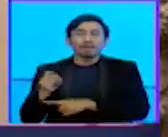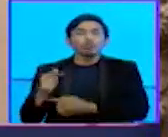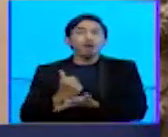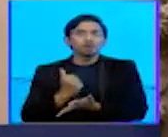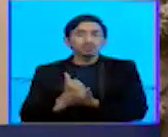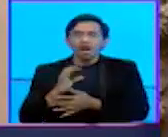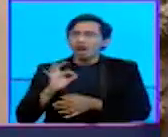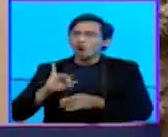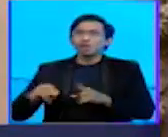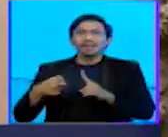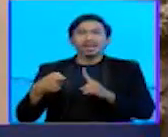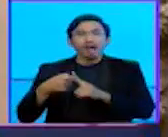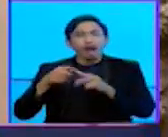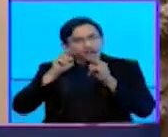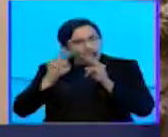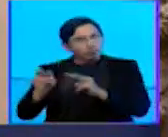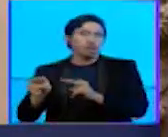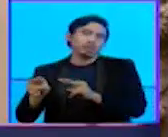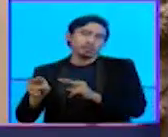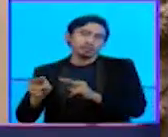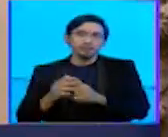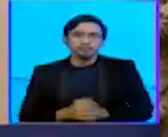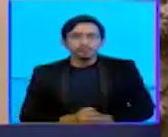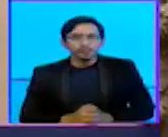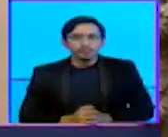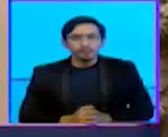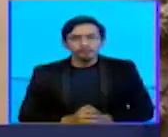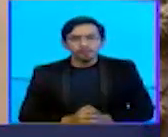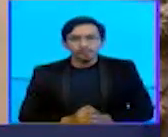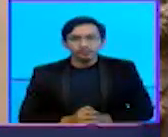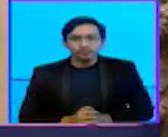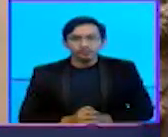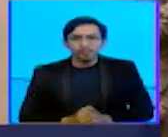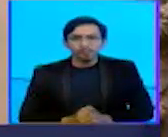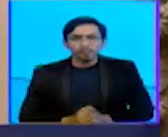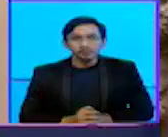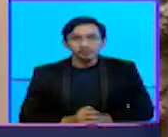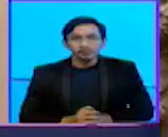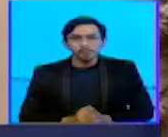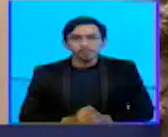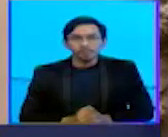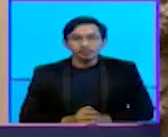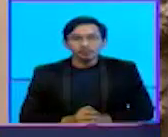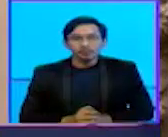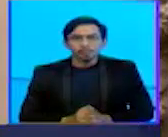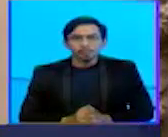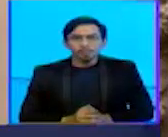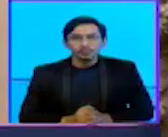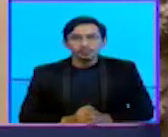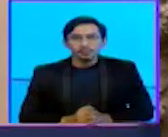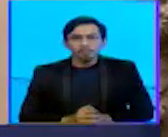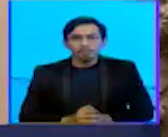Bahwa kemudian terdapat beberapa stakeholders seperti Kementerian Teknis dalam ini Kementerian Keuangan,